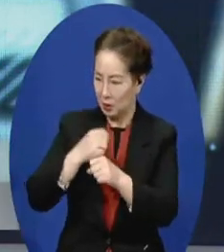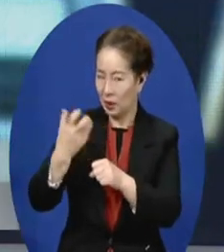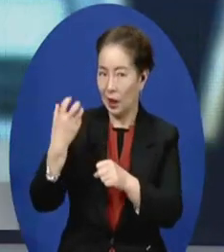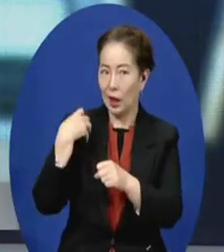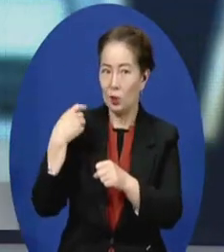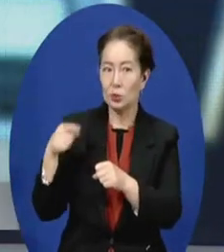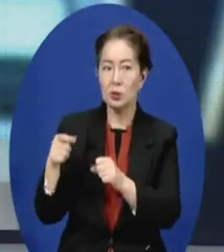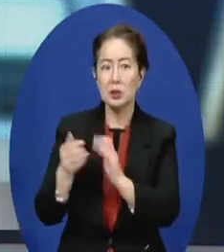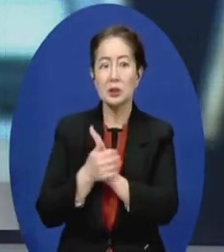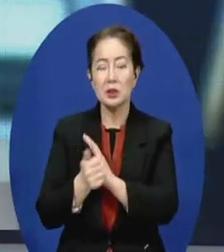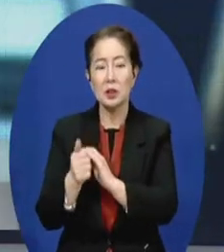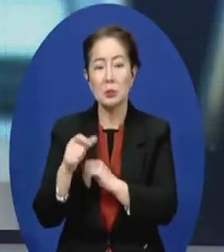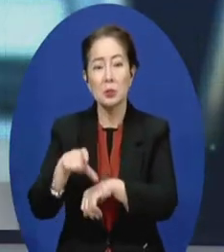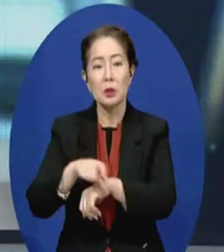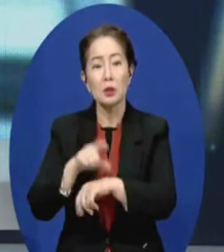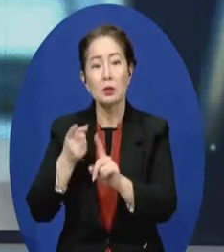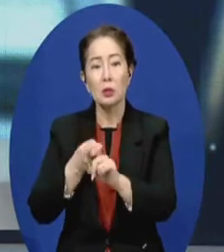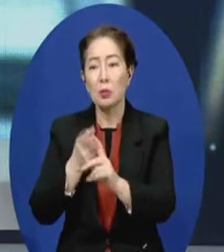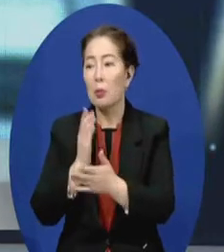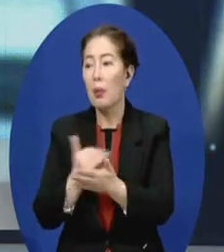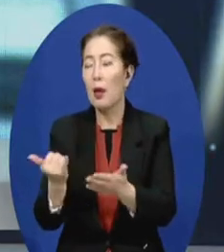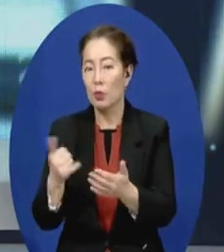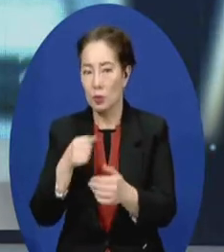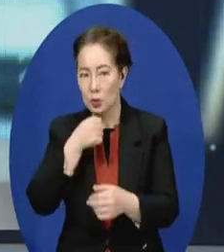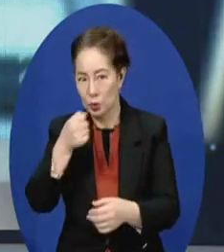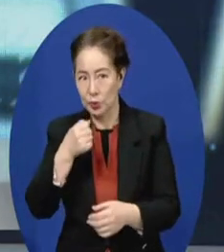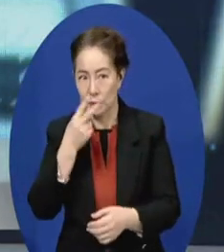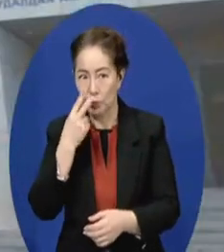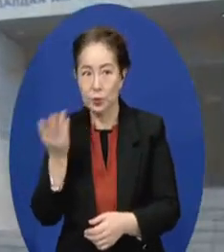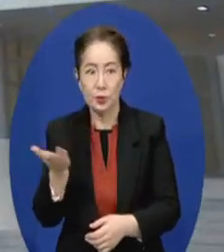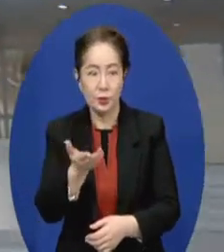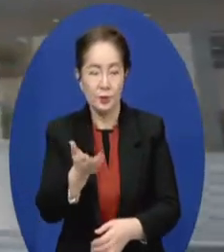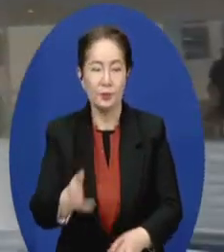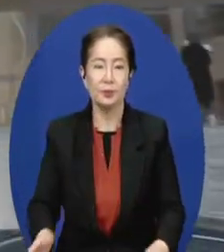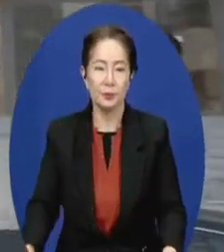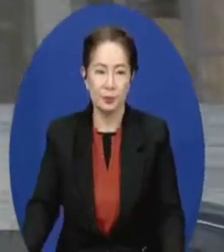чадамж мэрэгжлийн холбоодод бий юу гэдэг тухай бид сурвалжллаа.